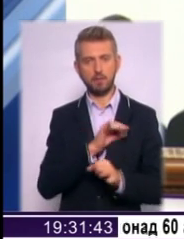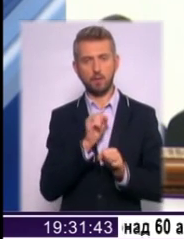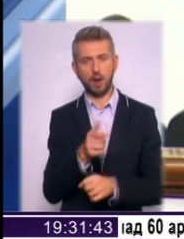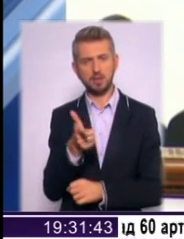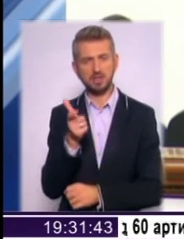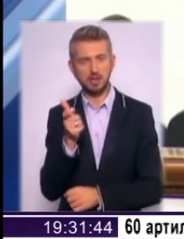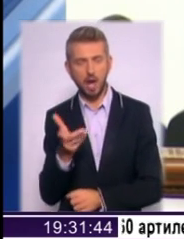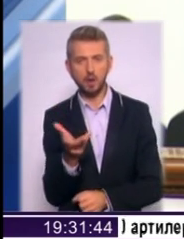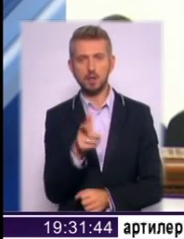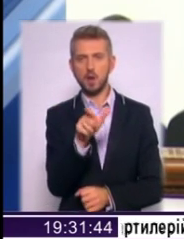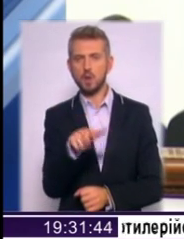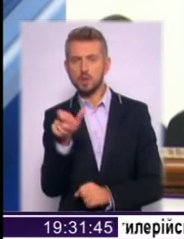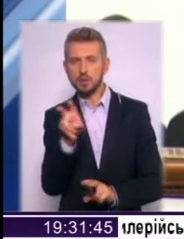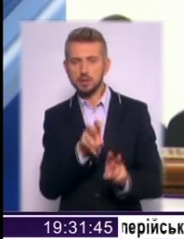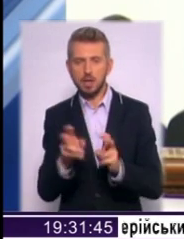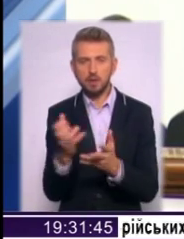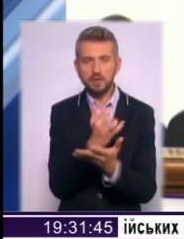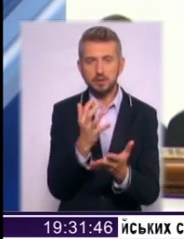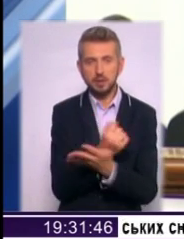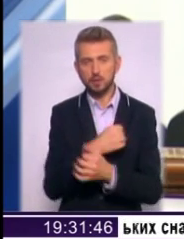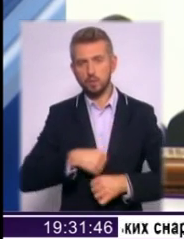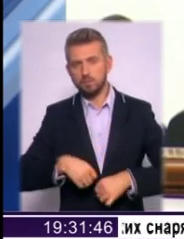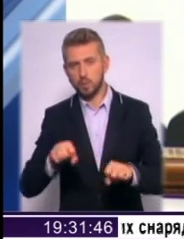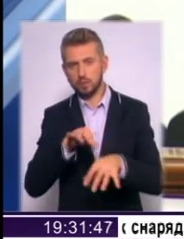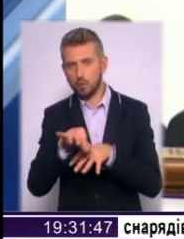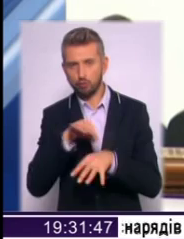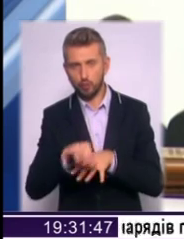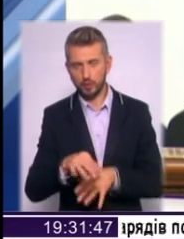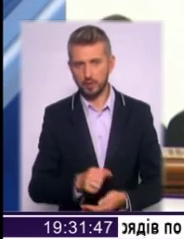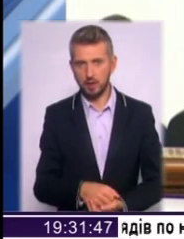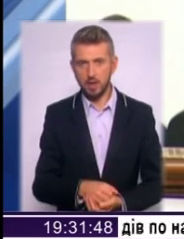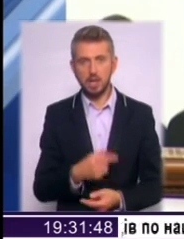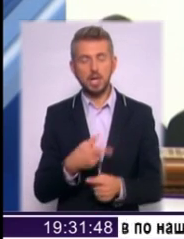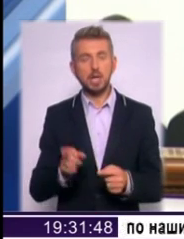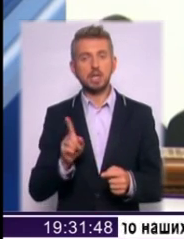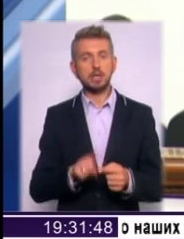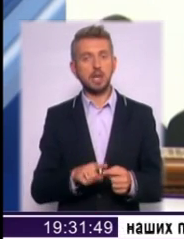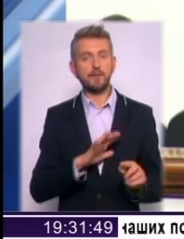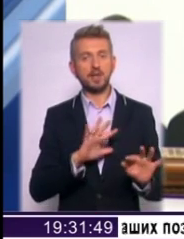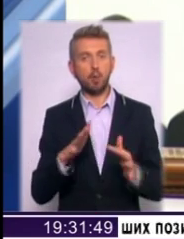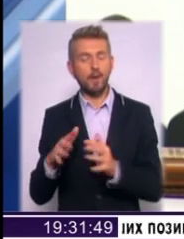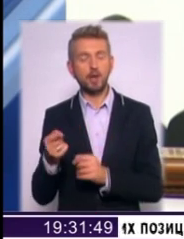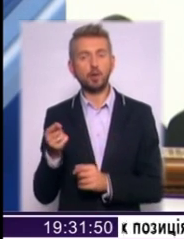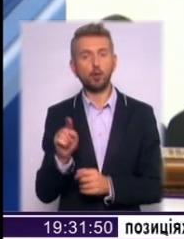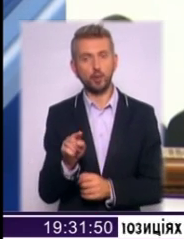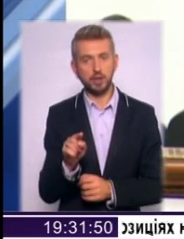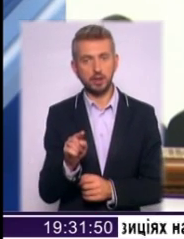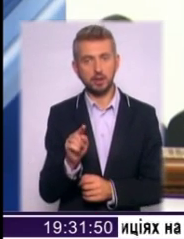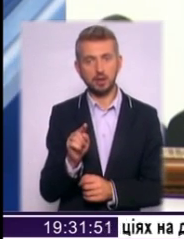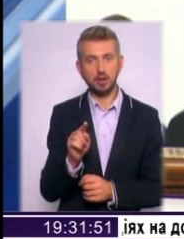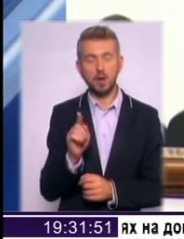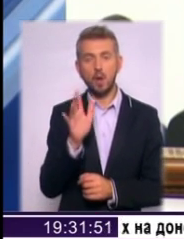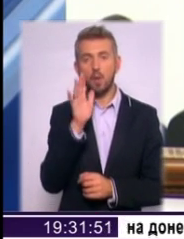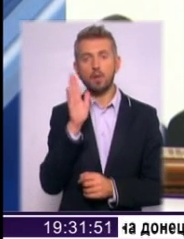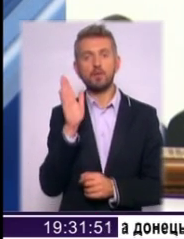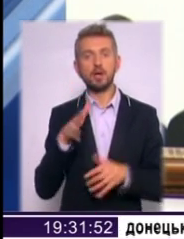стріляють, людей визискують, б'ють, мордують. Це відбувається тоді, коли в